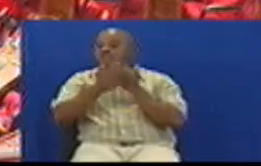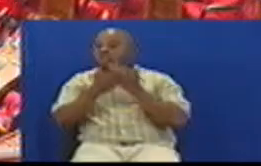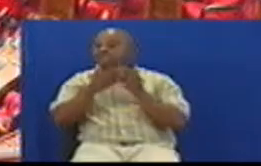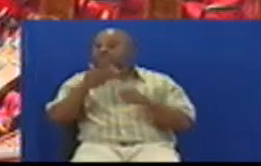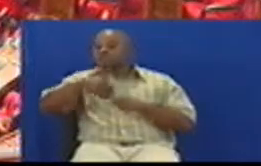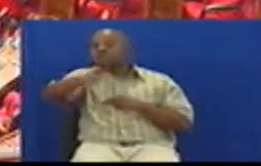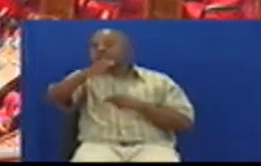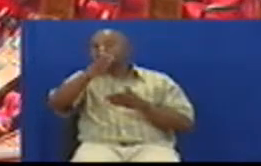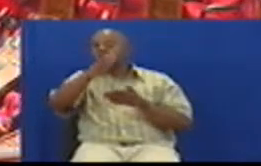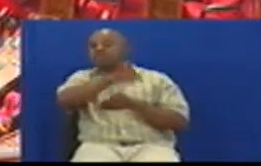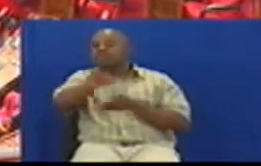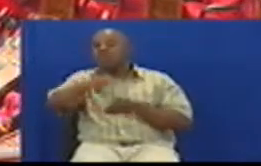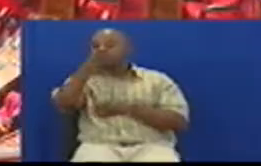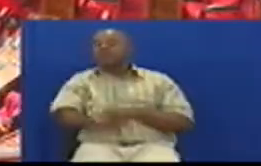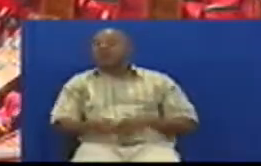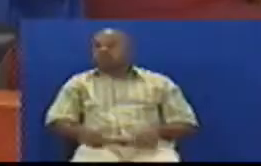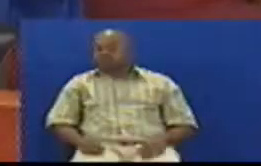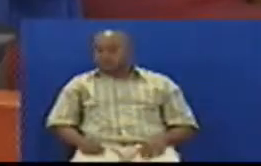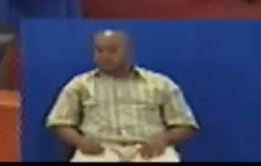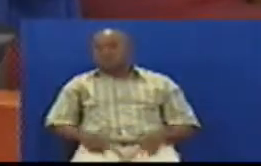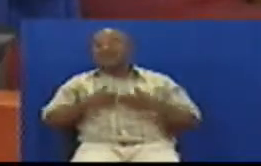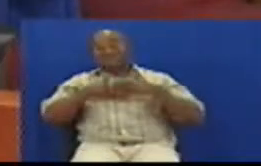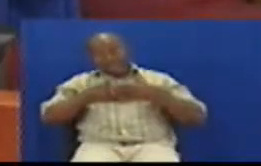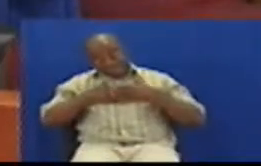sana Mheshimiwa Abdalla Mtoa.